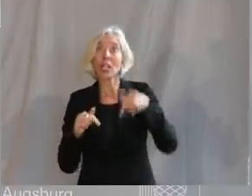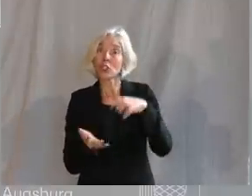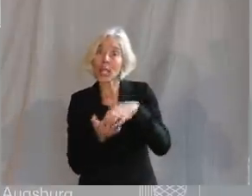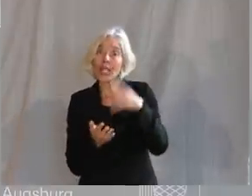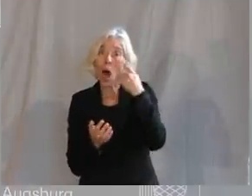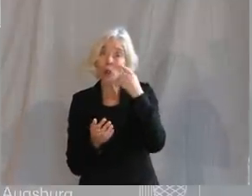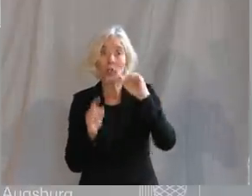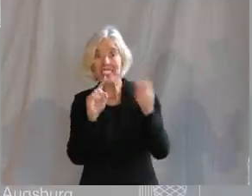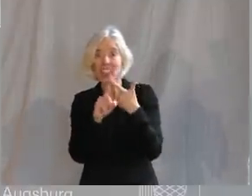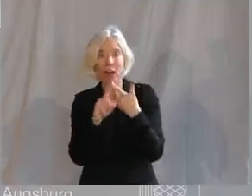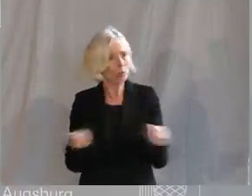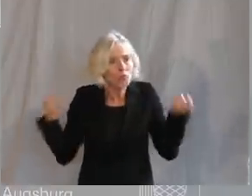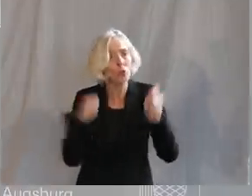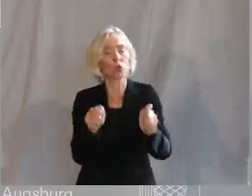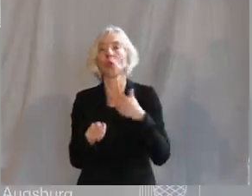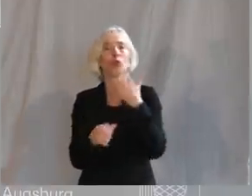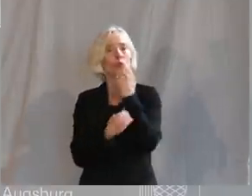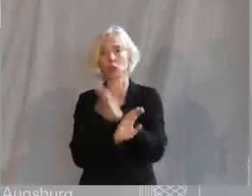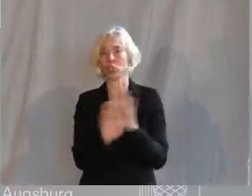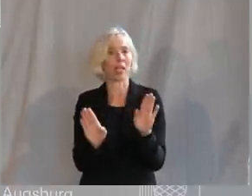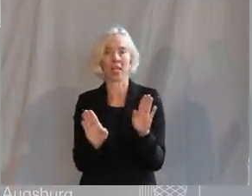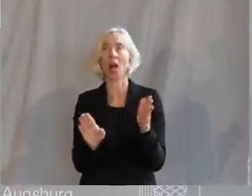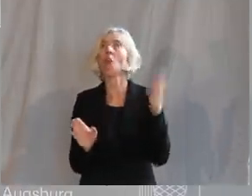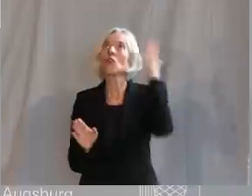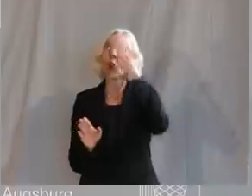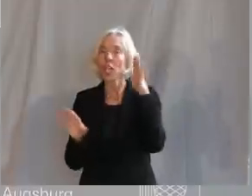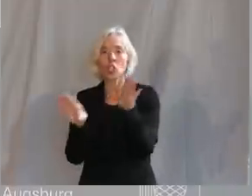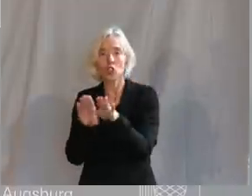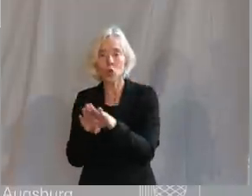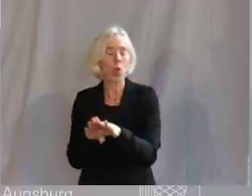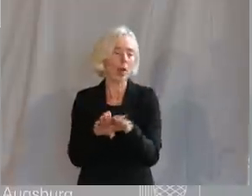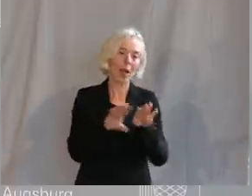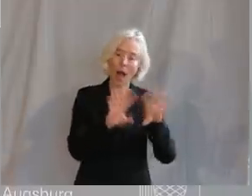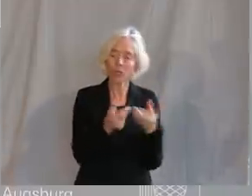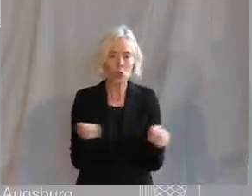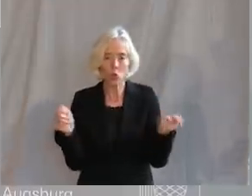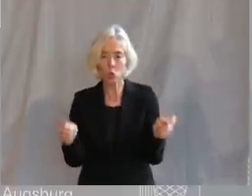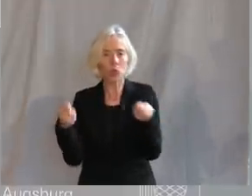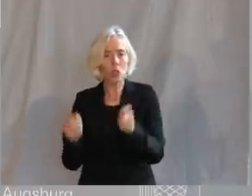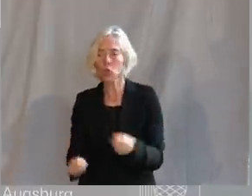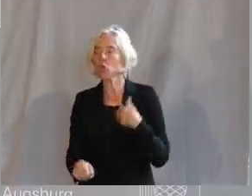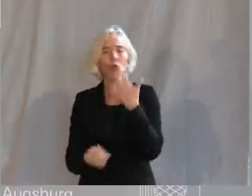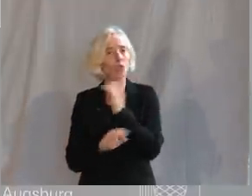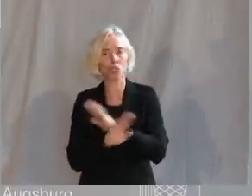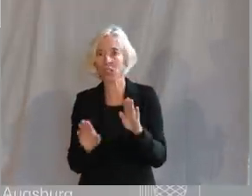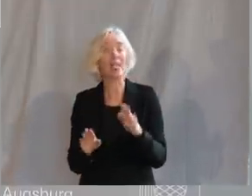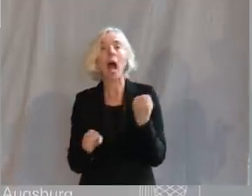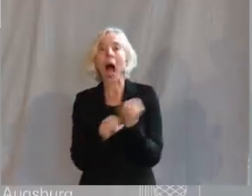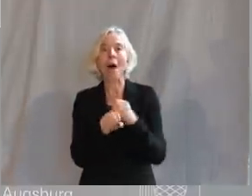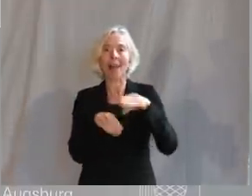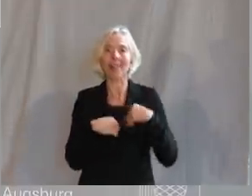allen Schwierigkeiten für unsere Kinder, mit allen Schwierigkeiten für Arbeitnehmerinnen und Arbeitnehmer, mit allen Schwierigkeiten für